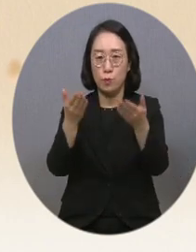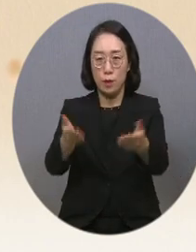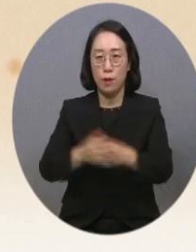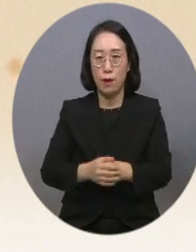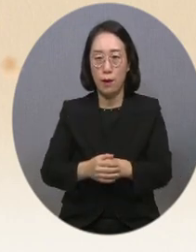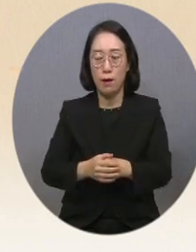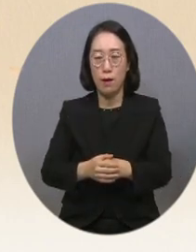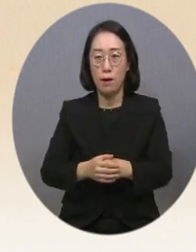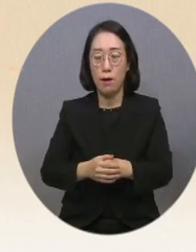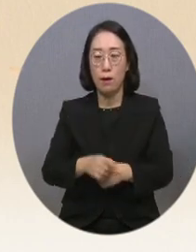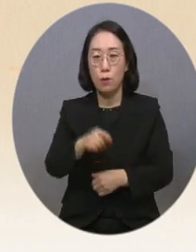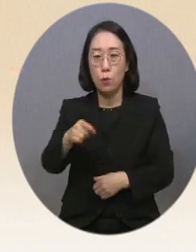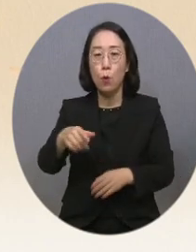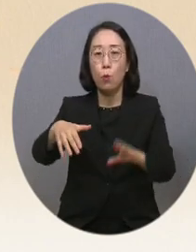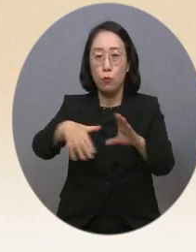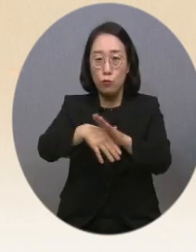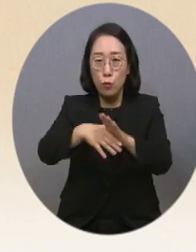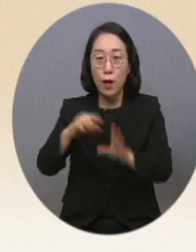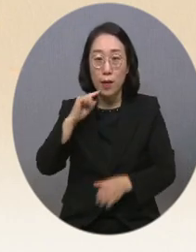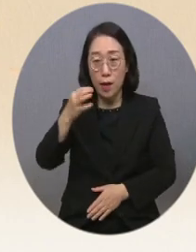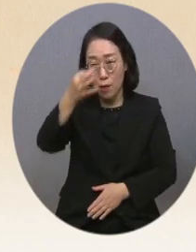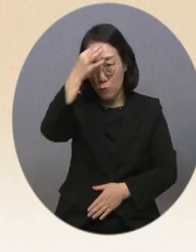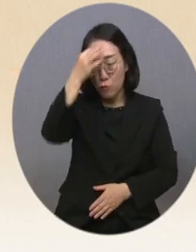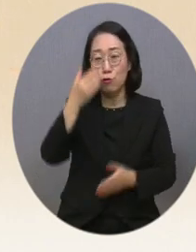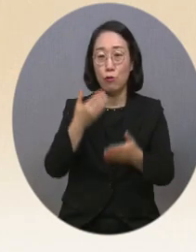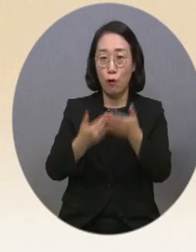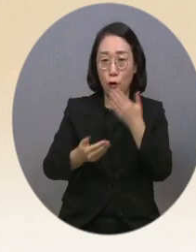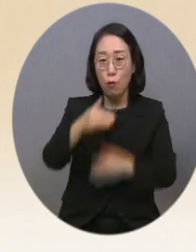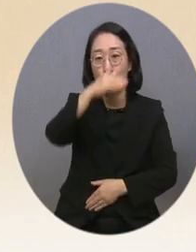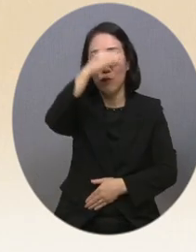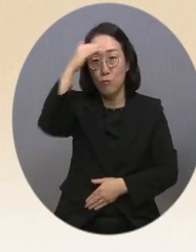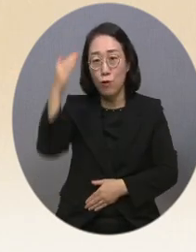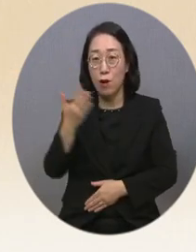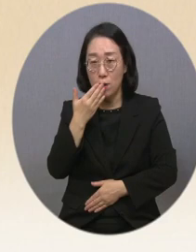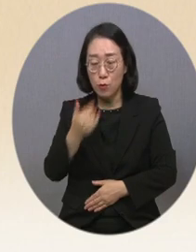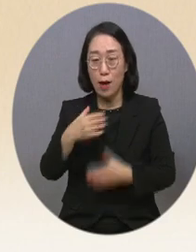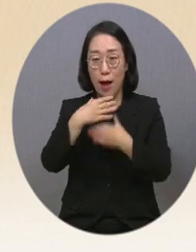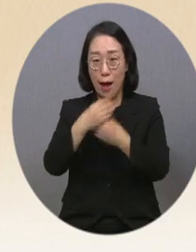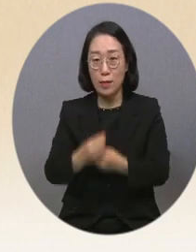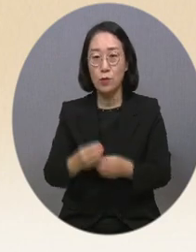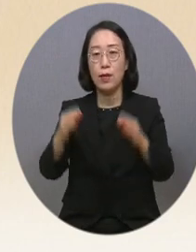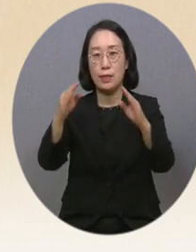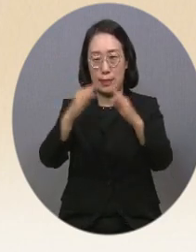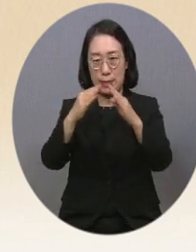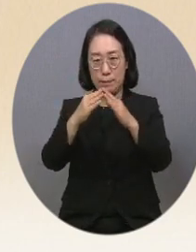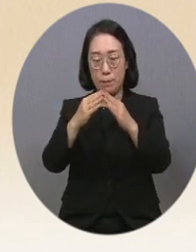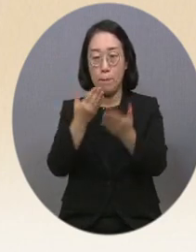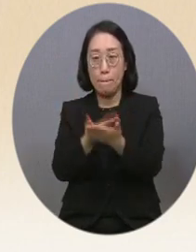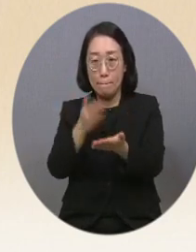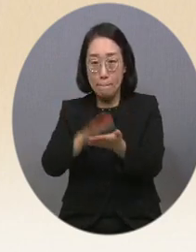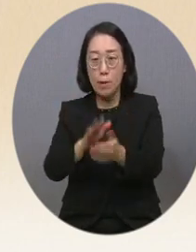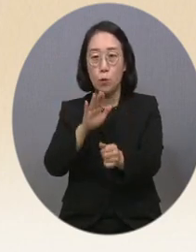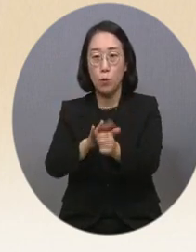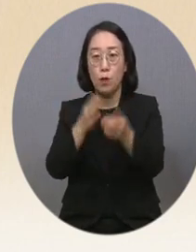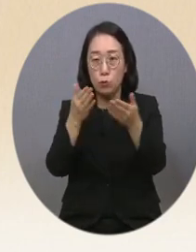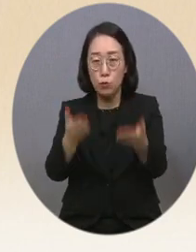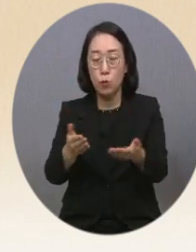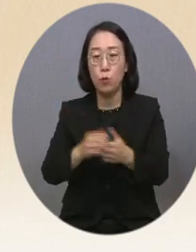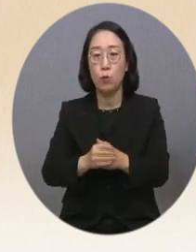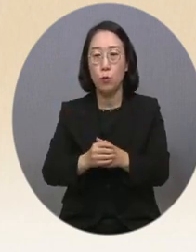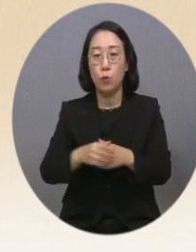이웃들에게 문화예술의 경험과 안전한 주거 환경을 제공하고, 그리고 꼭 필요한